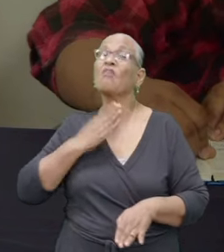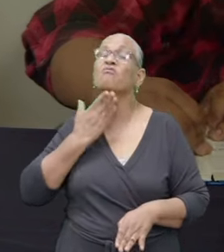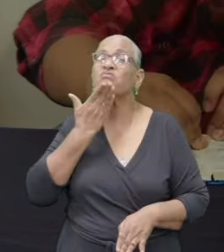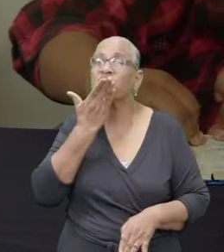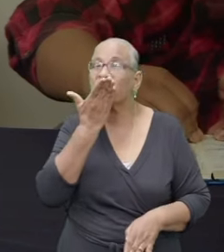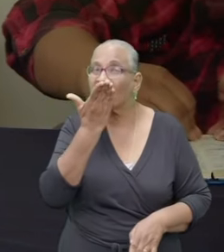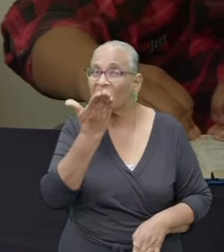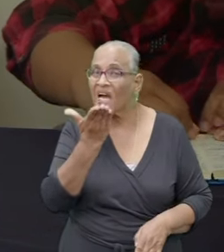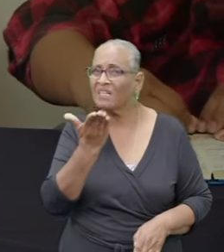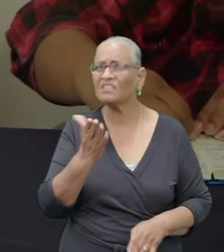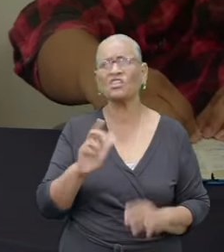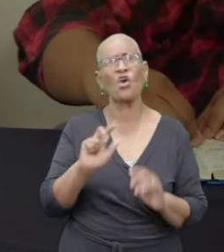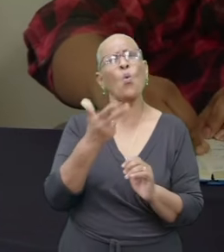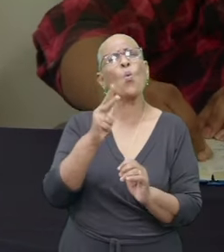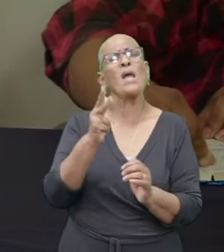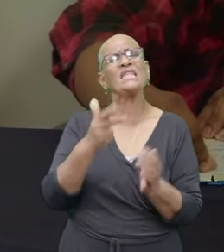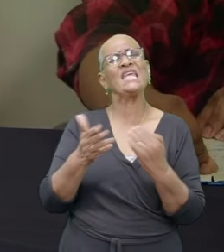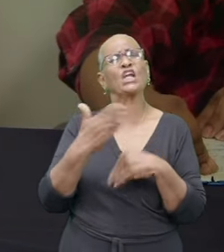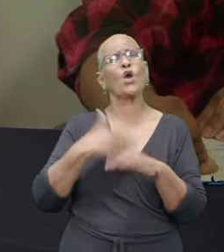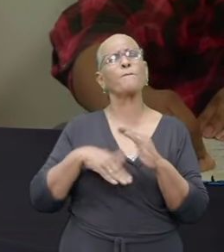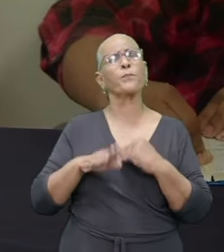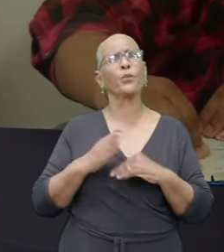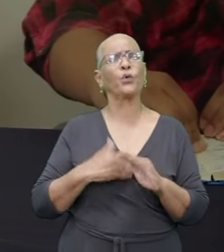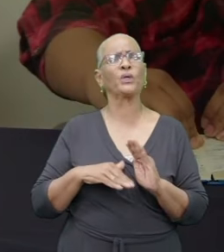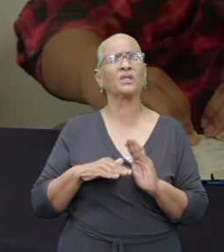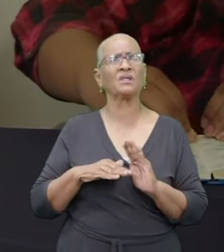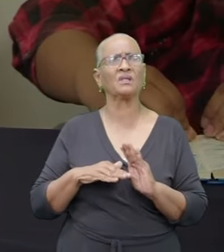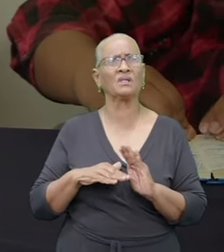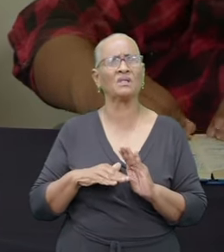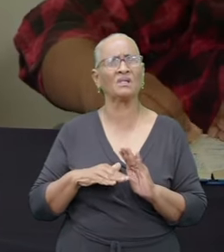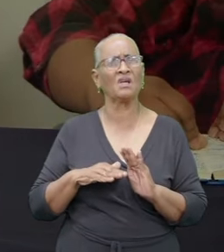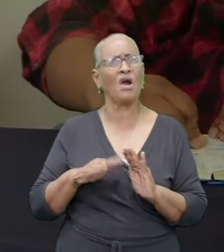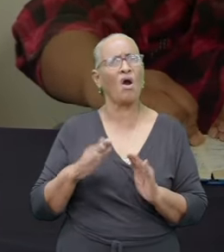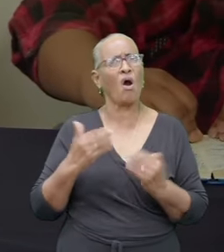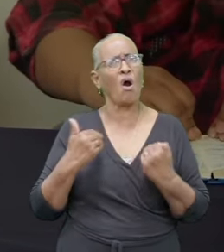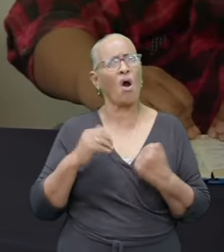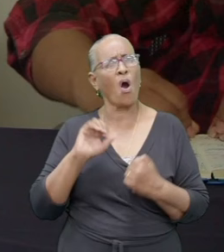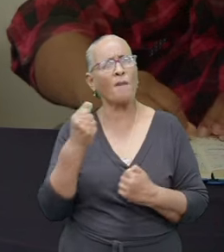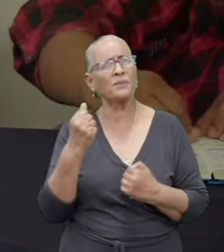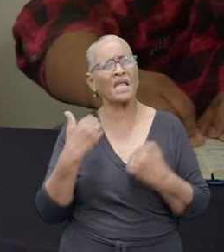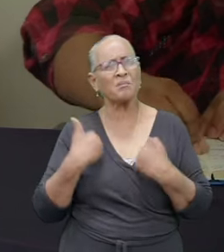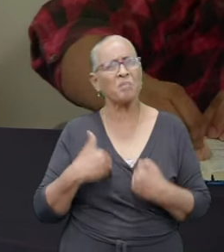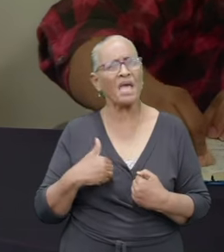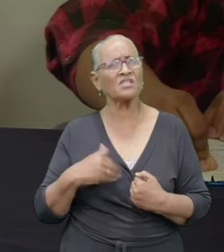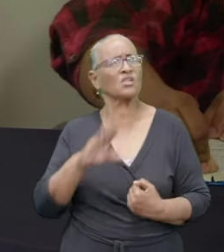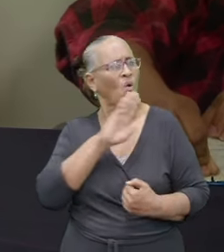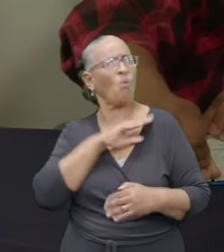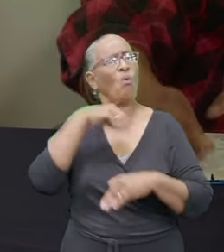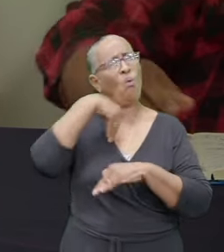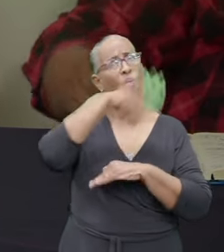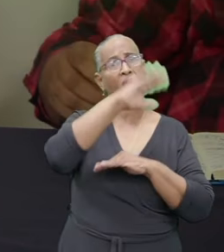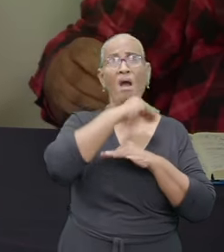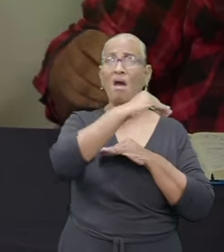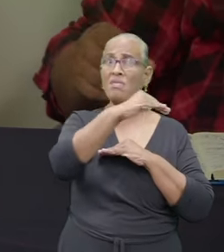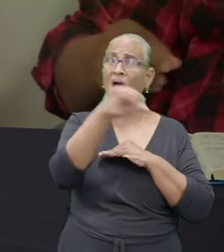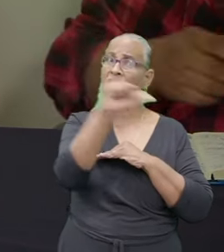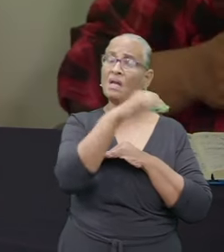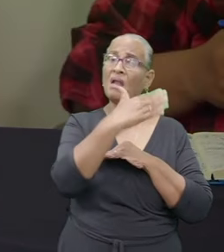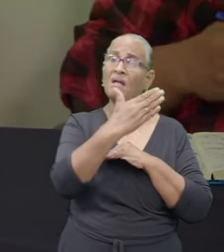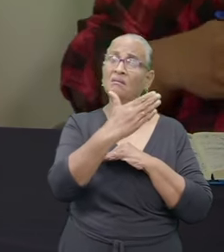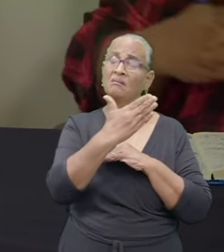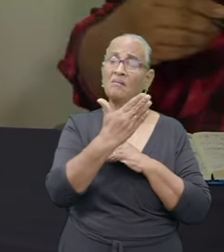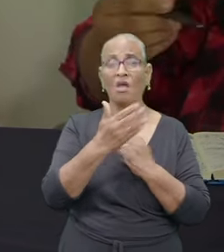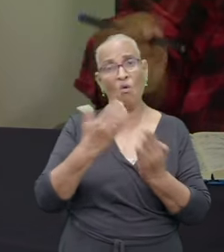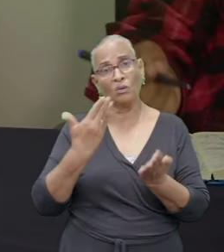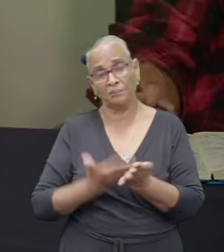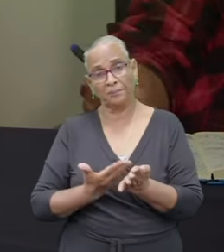wanneer dit kan gebeuren, omdat mensen hierdoor onder andere ook wegtrekken. U heeft ook aangegeven de nodige randvoorwaarden